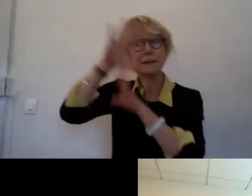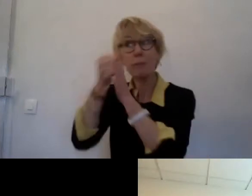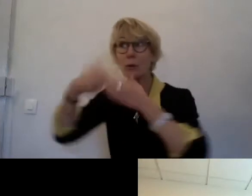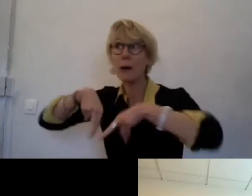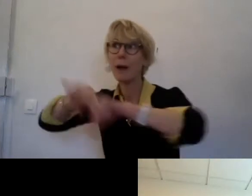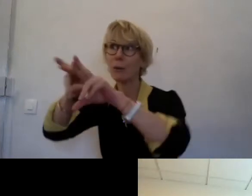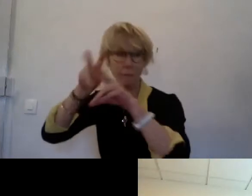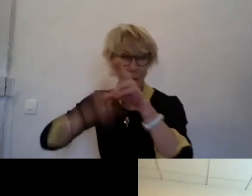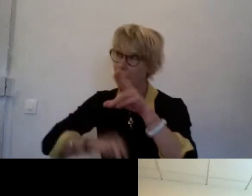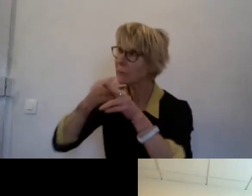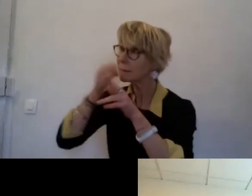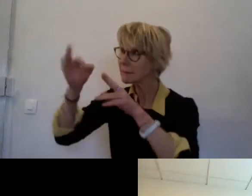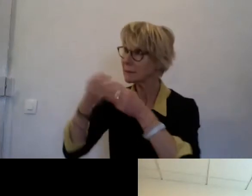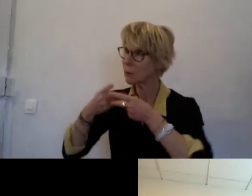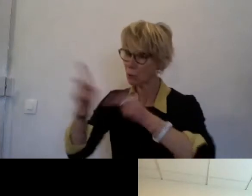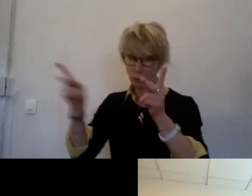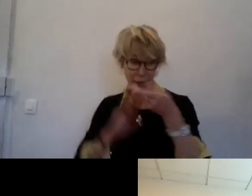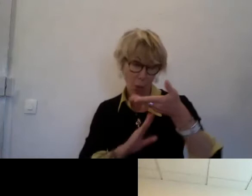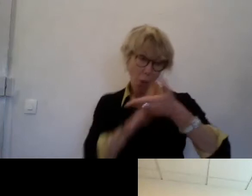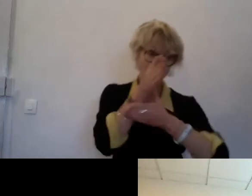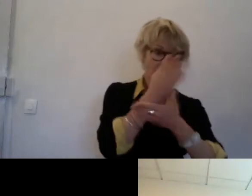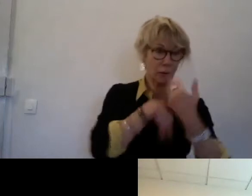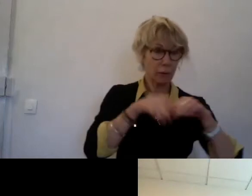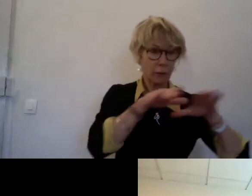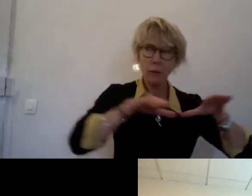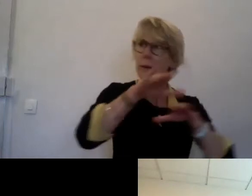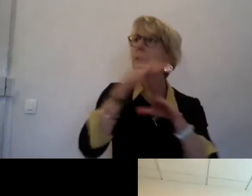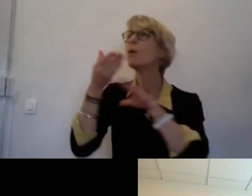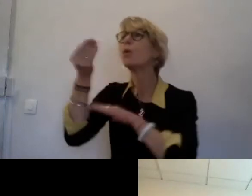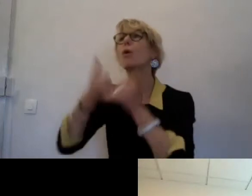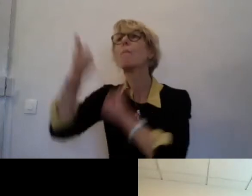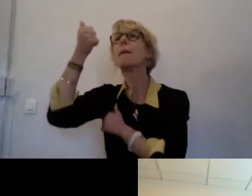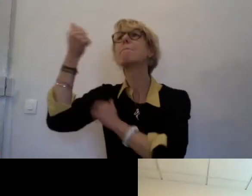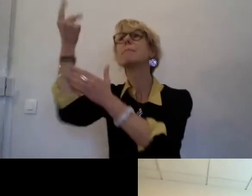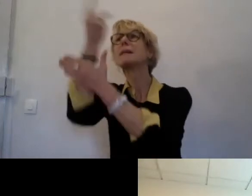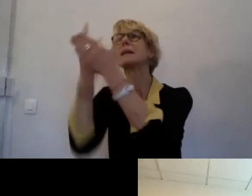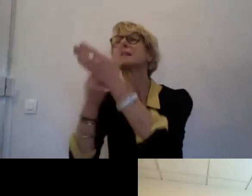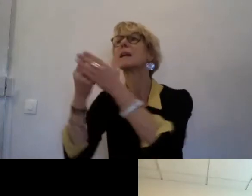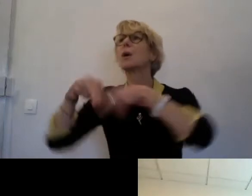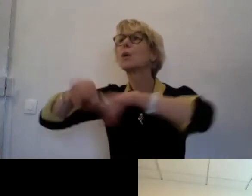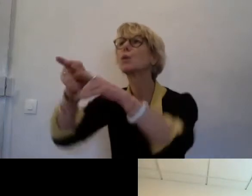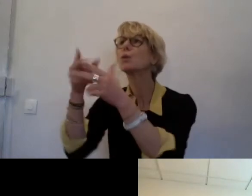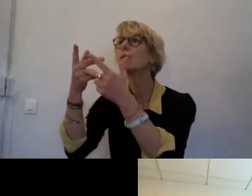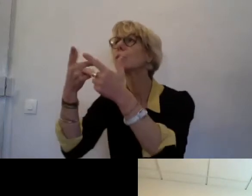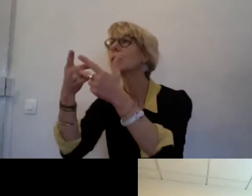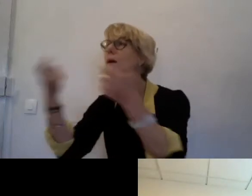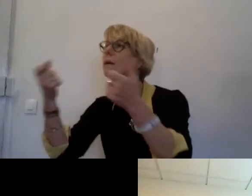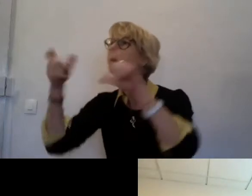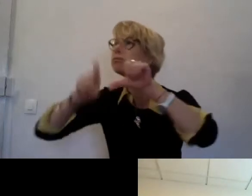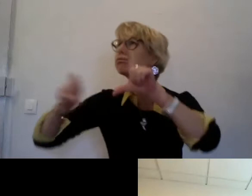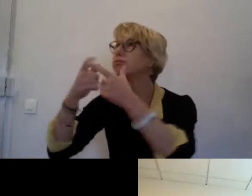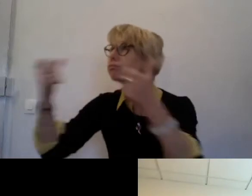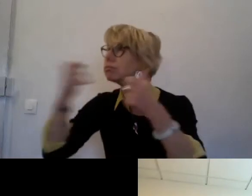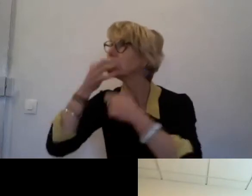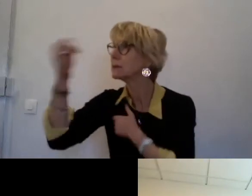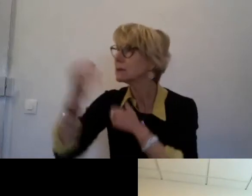de notre hôpital, donc sur les murs de l'hôpital, pour nous rappeler l'extérieur et donc pour ne pas vivre dans un monde complètement fermé. Les